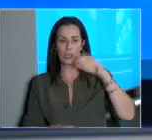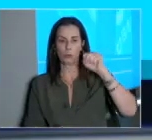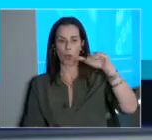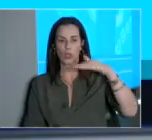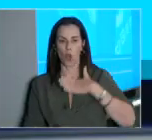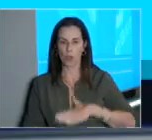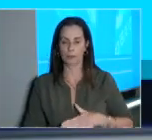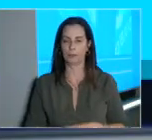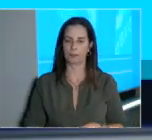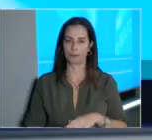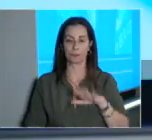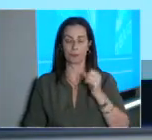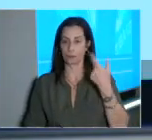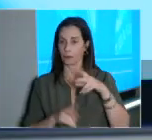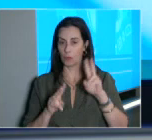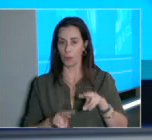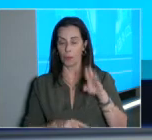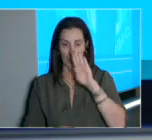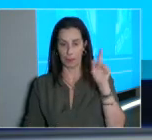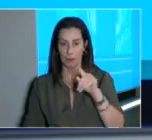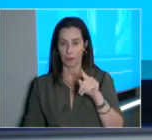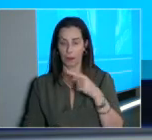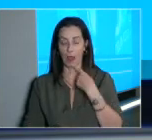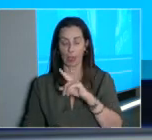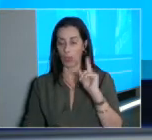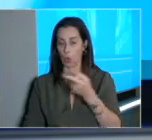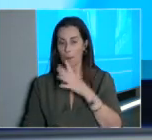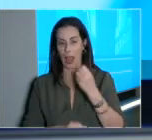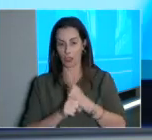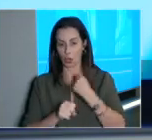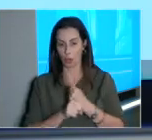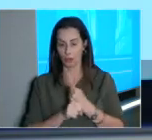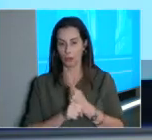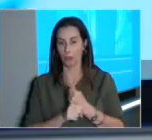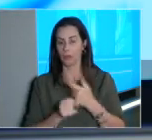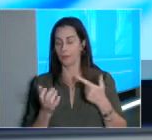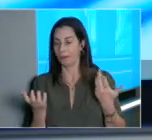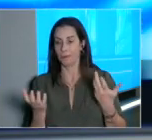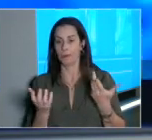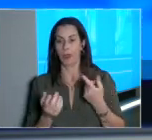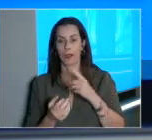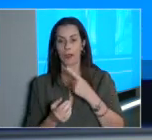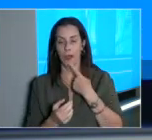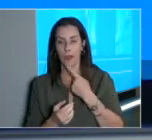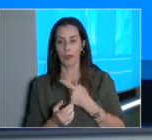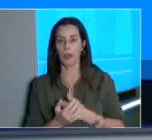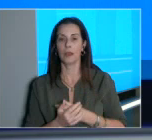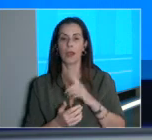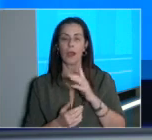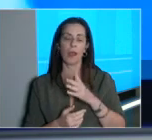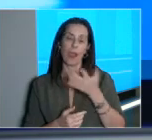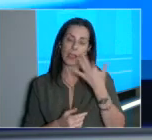נאמר שאם היו יכולים במטה נתניהו לתת הוראות לכולם לנצור מילים ולא לדבר,